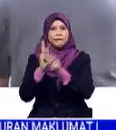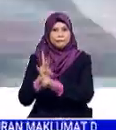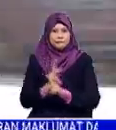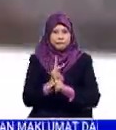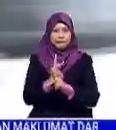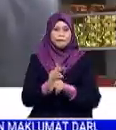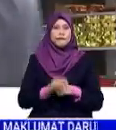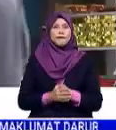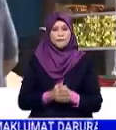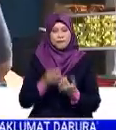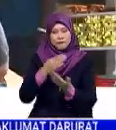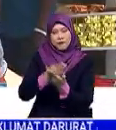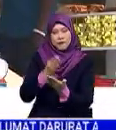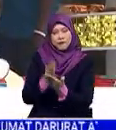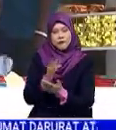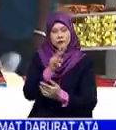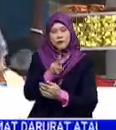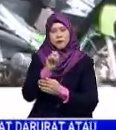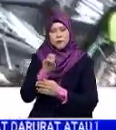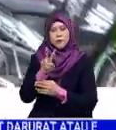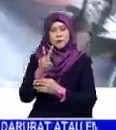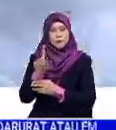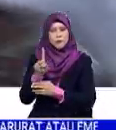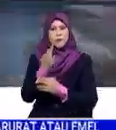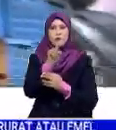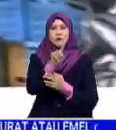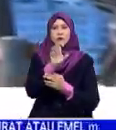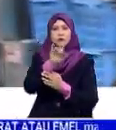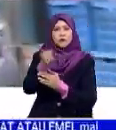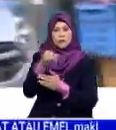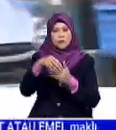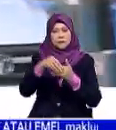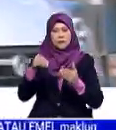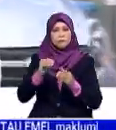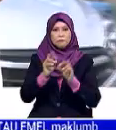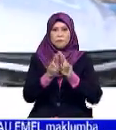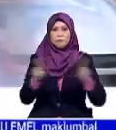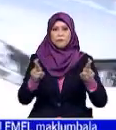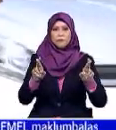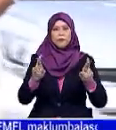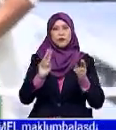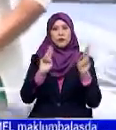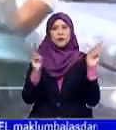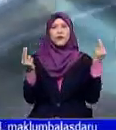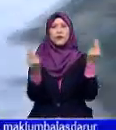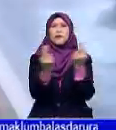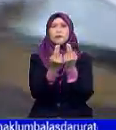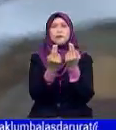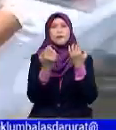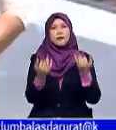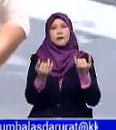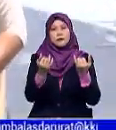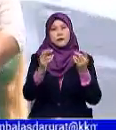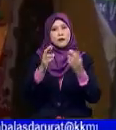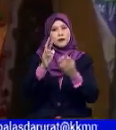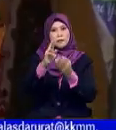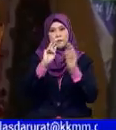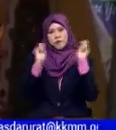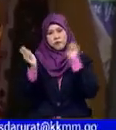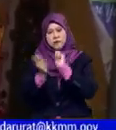Dalam belanjawan 2021, peruntukan RM100 juta disediakan untuk unit transformasi masyarakat India Mitra